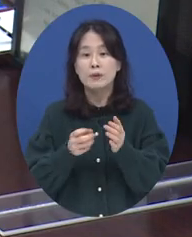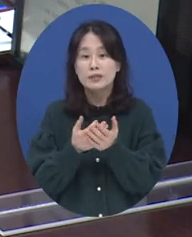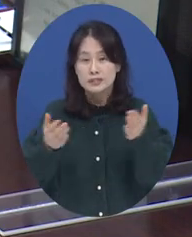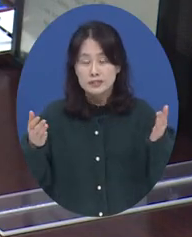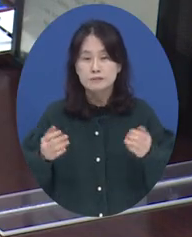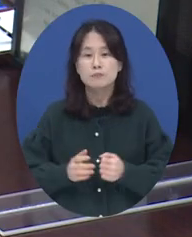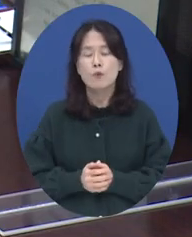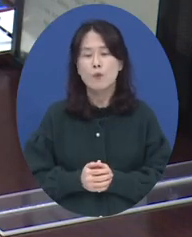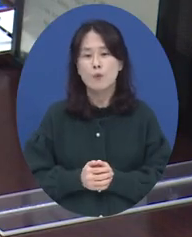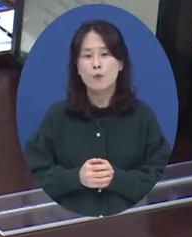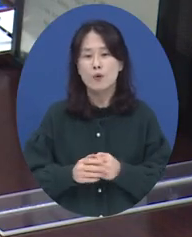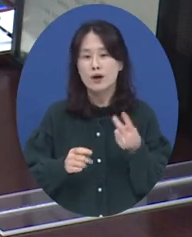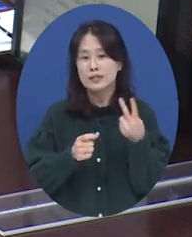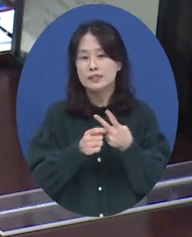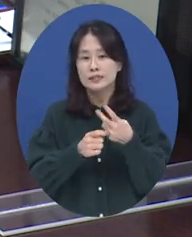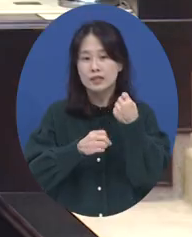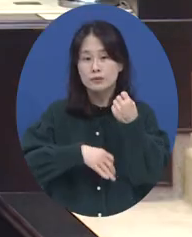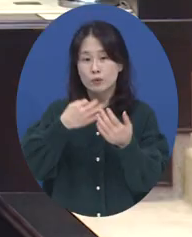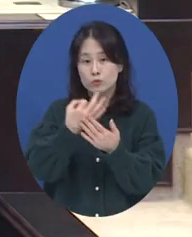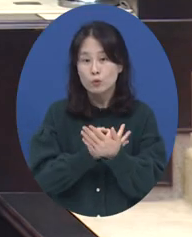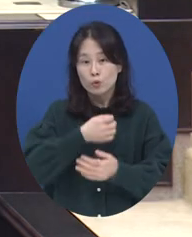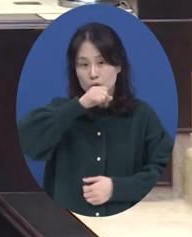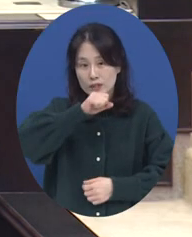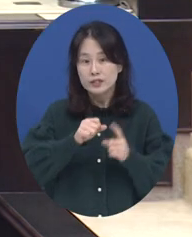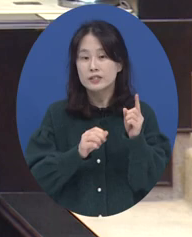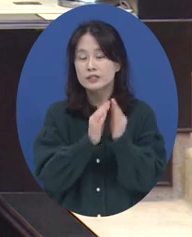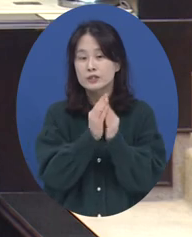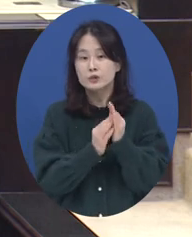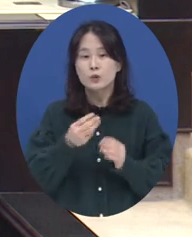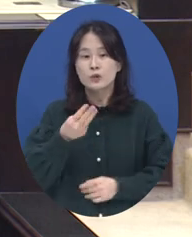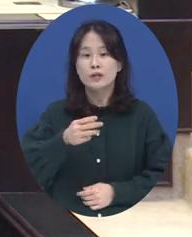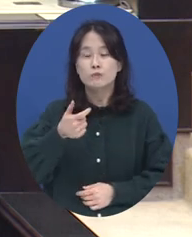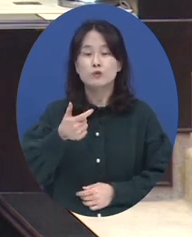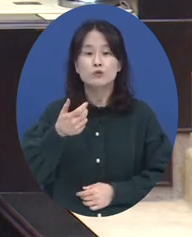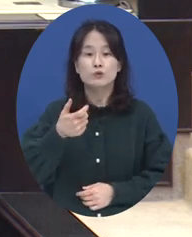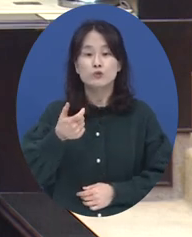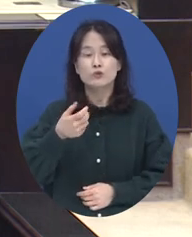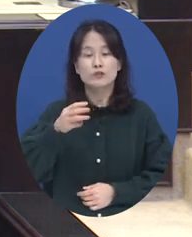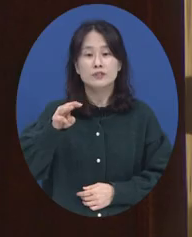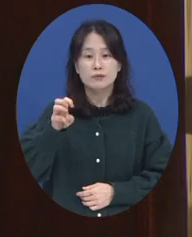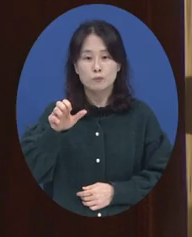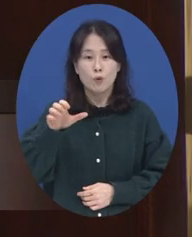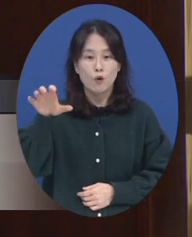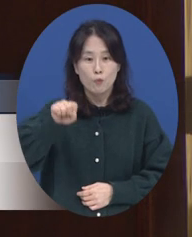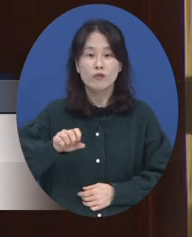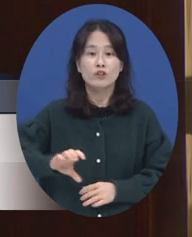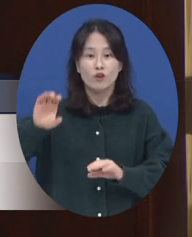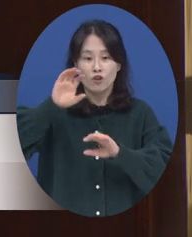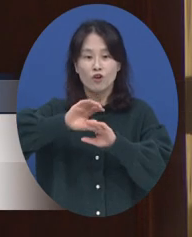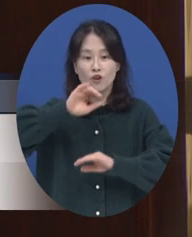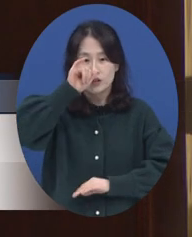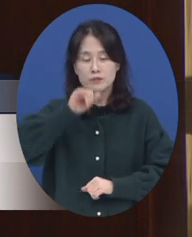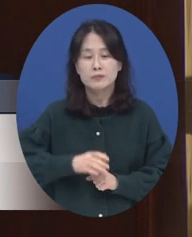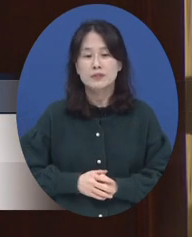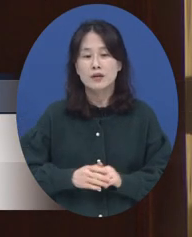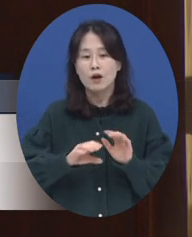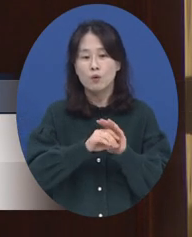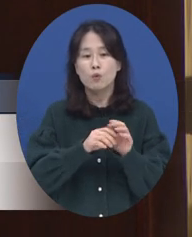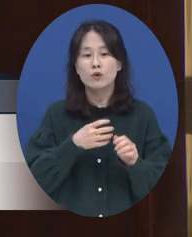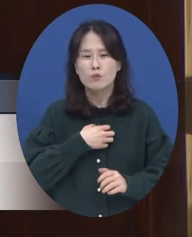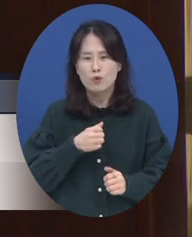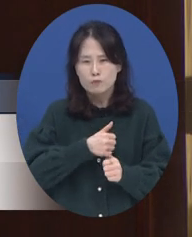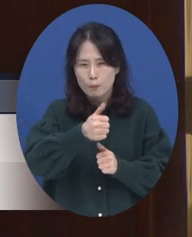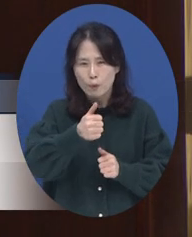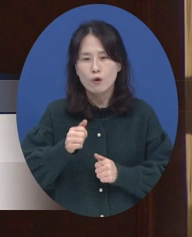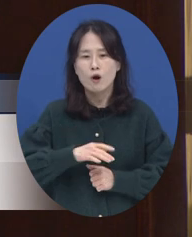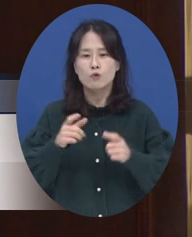2차 재난 기본소득 예산 1조 3천 6백 35억 원이 더해졌습니다 코로나 일고 위기를 극복하고 올해